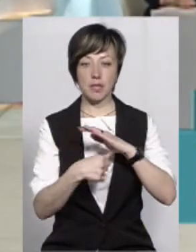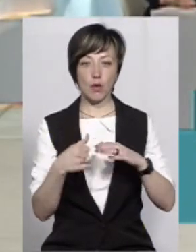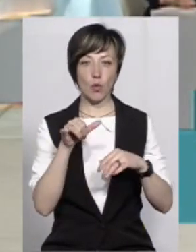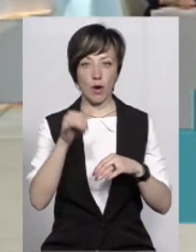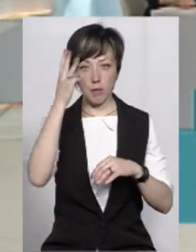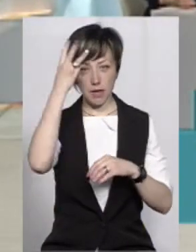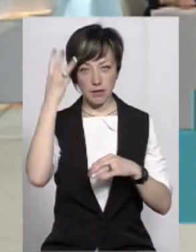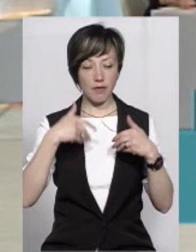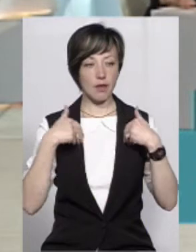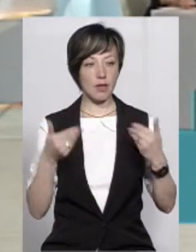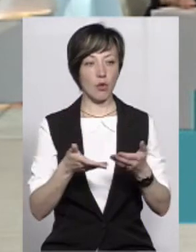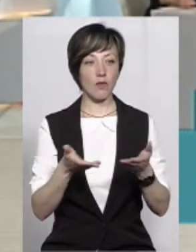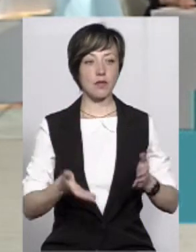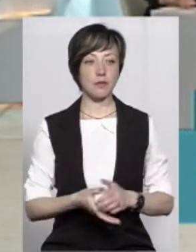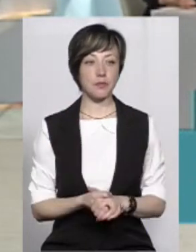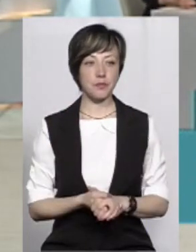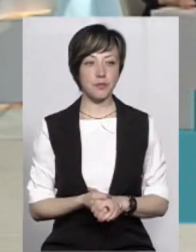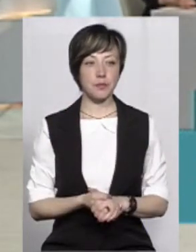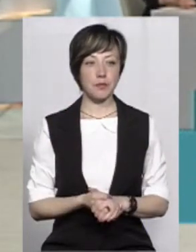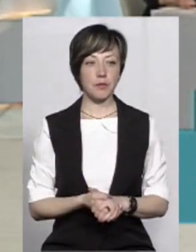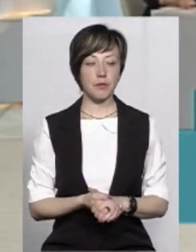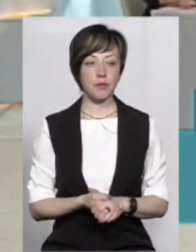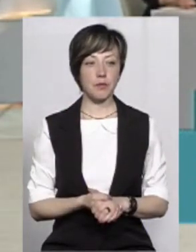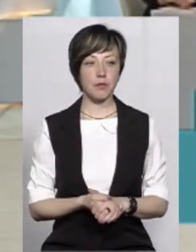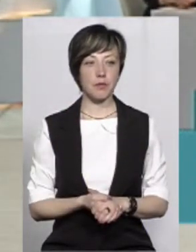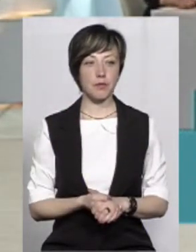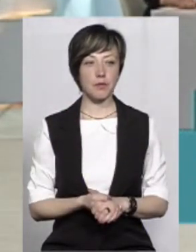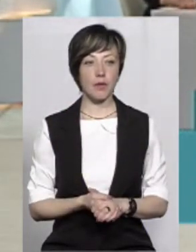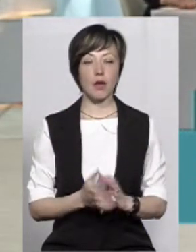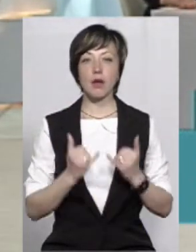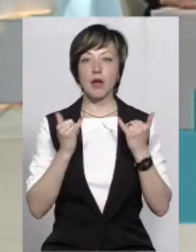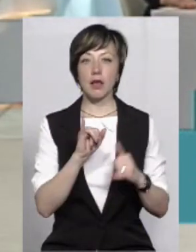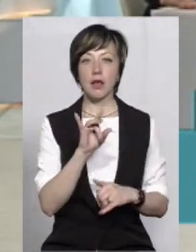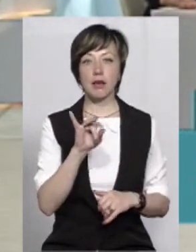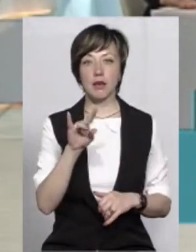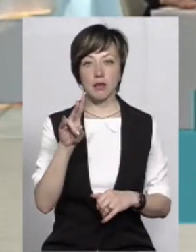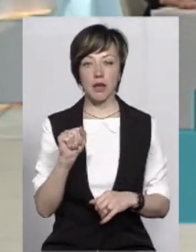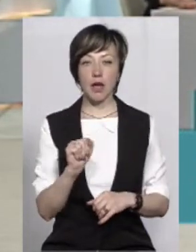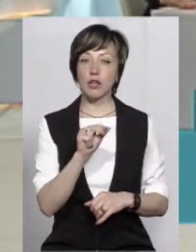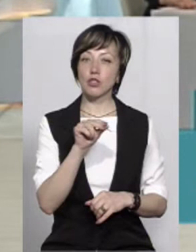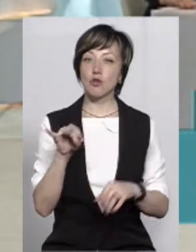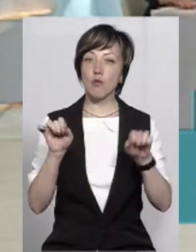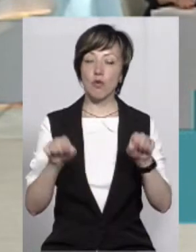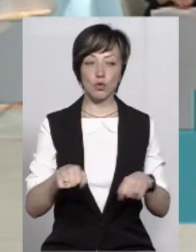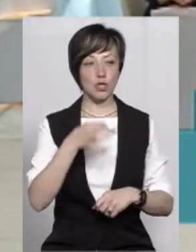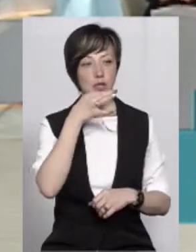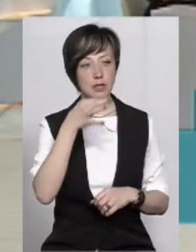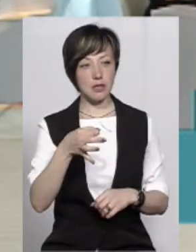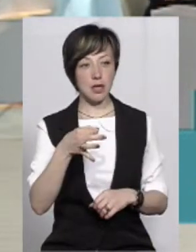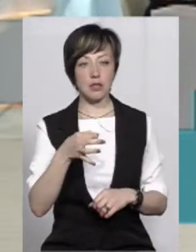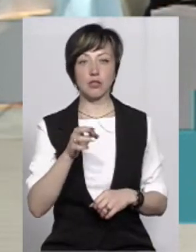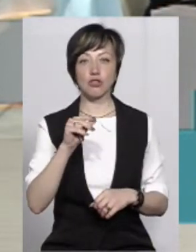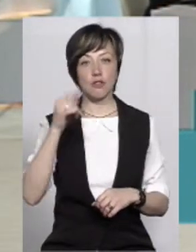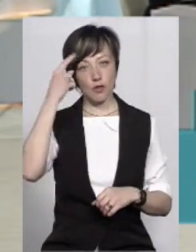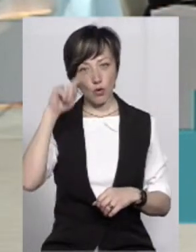Хмельницькому. Вітаю вас, шановні панове. Пані Ірино, чи можна сказати, чи